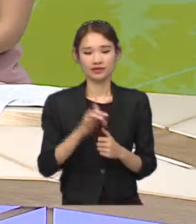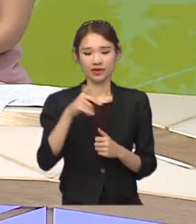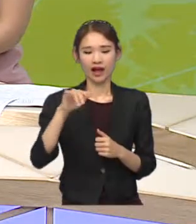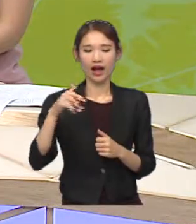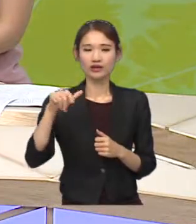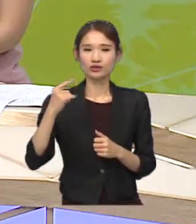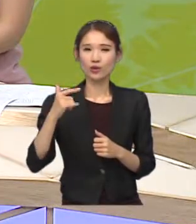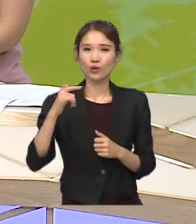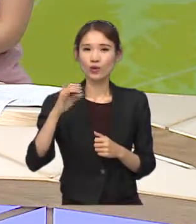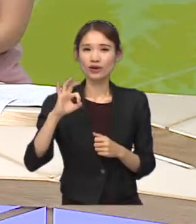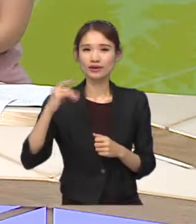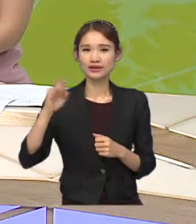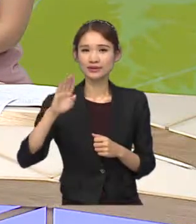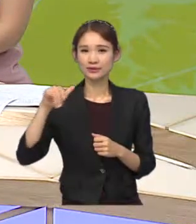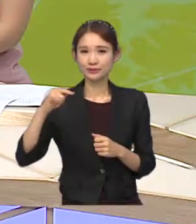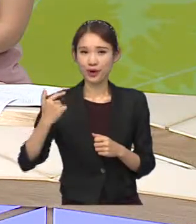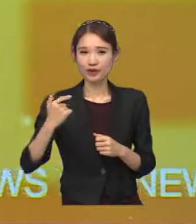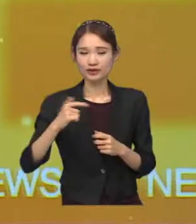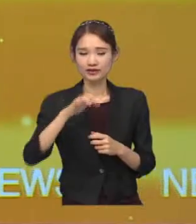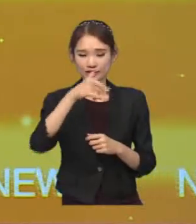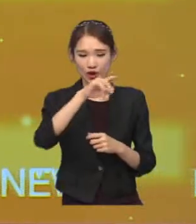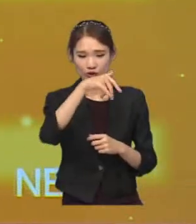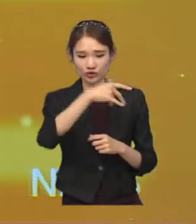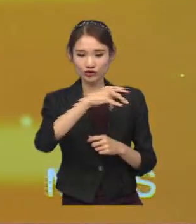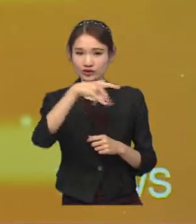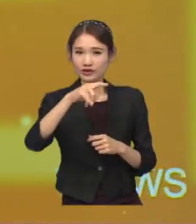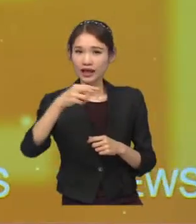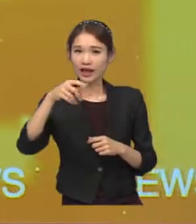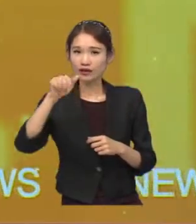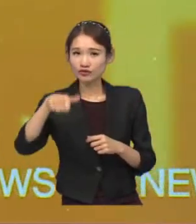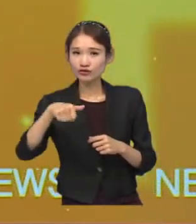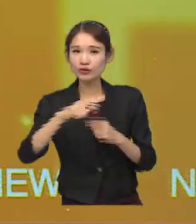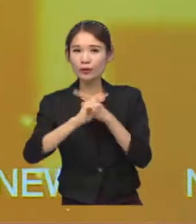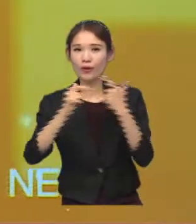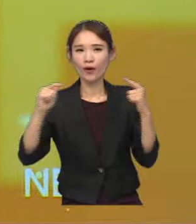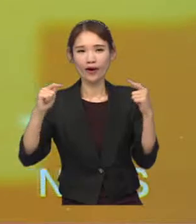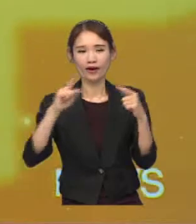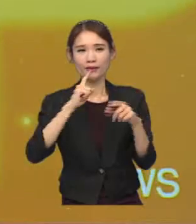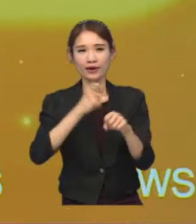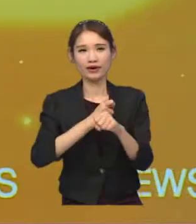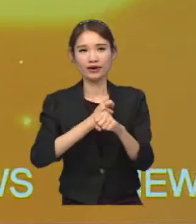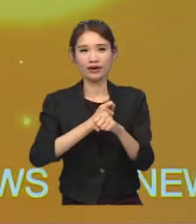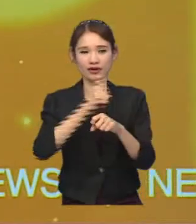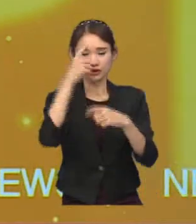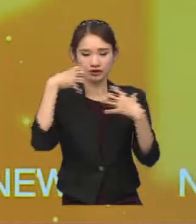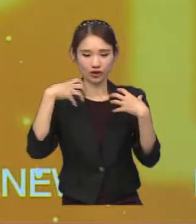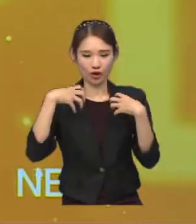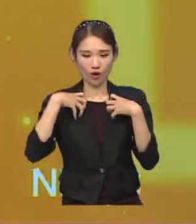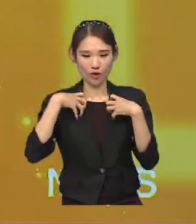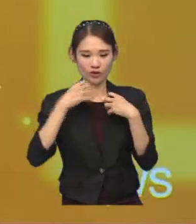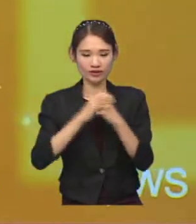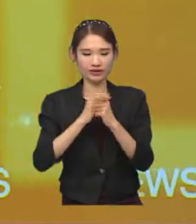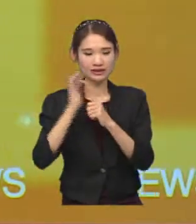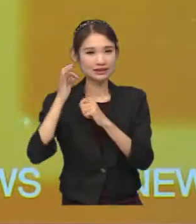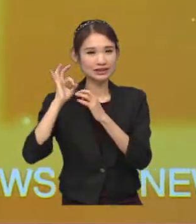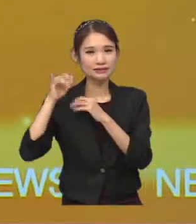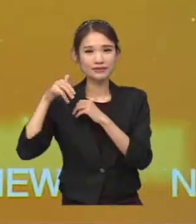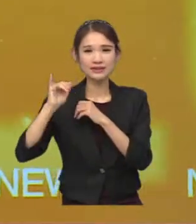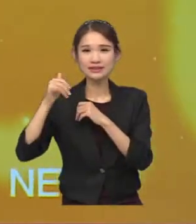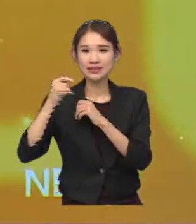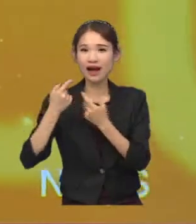그렇죠 천추태후 라고 하는 허리에 왕우 가 차기 정부 김치 향하고 노란 왔는데